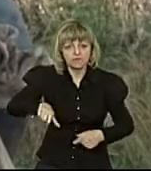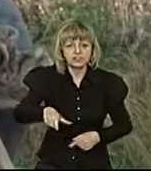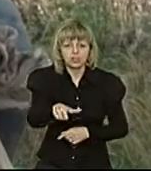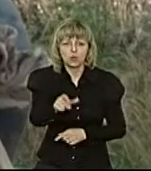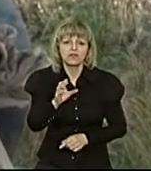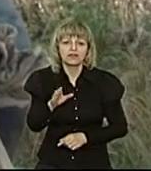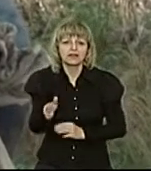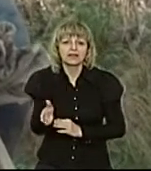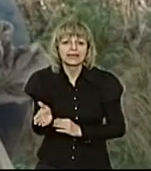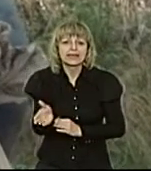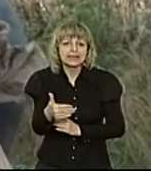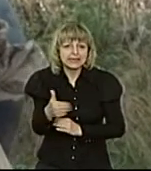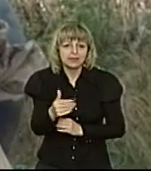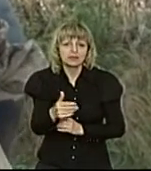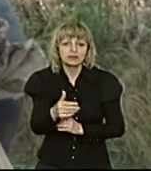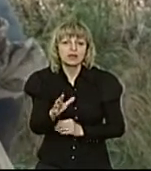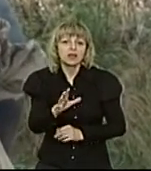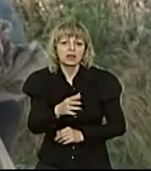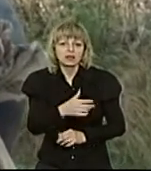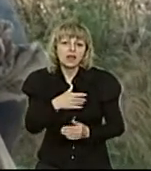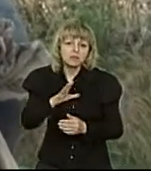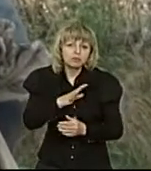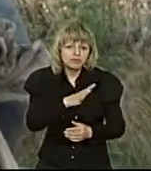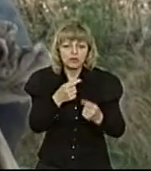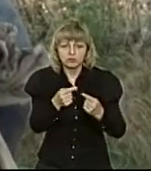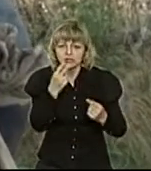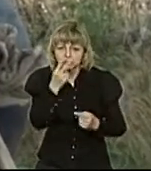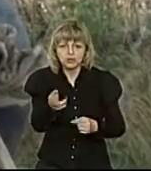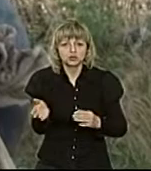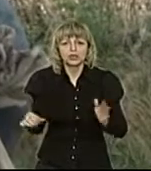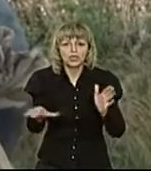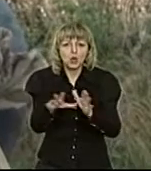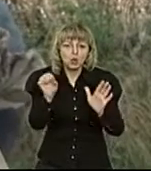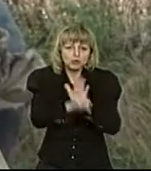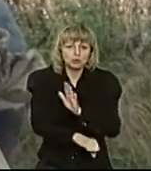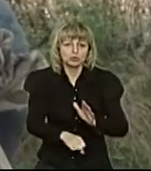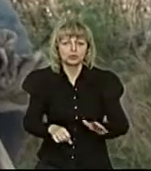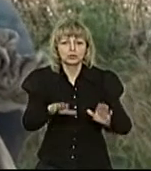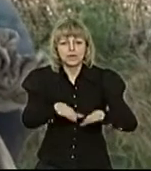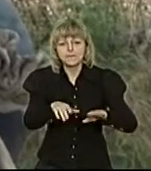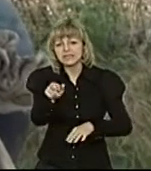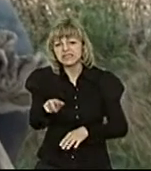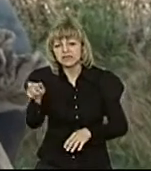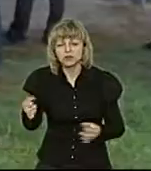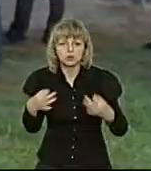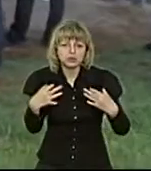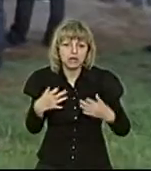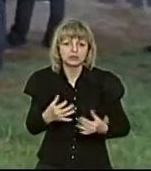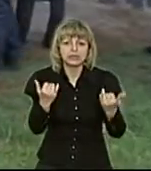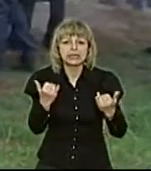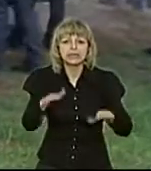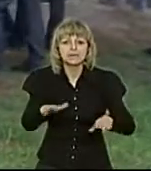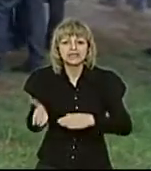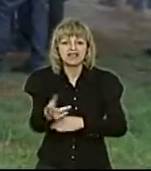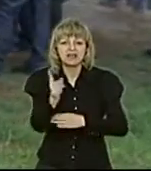Так часом по Старові їжджу, то кажуть, що і браконьєрничають, током б'ють. Місні розказують, я знаю. Нині